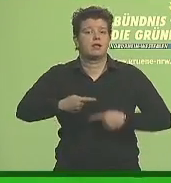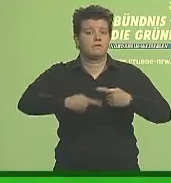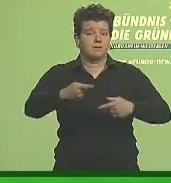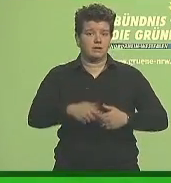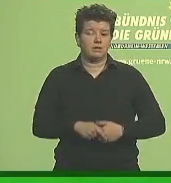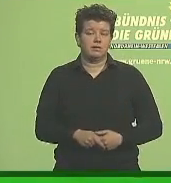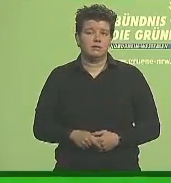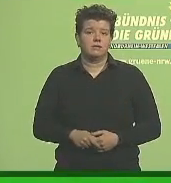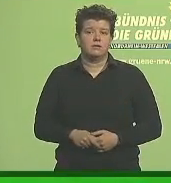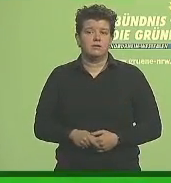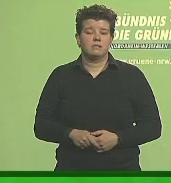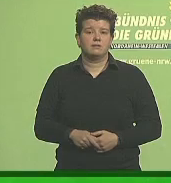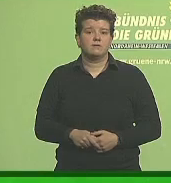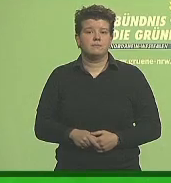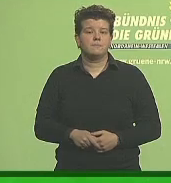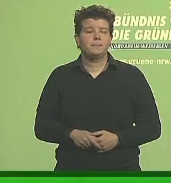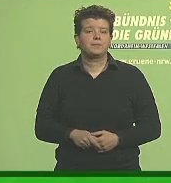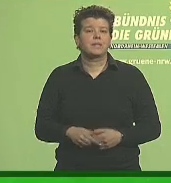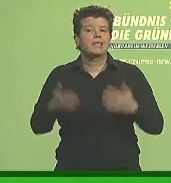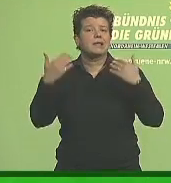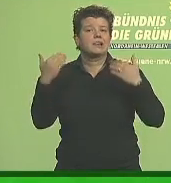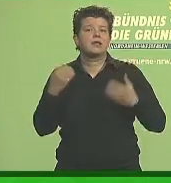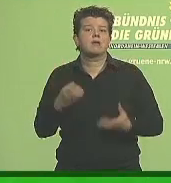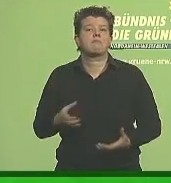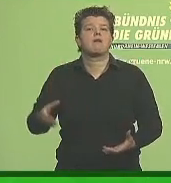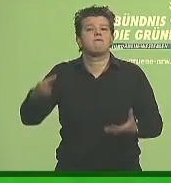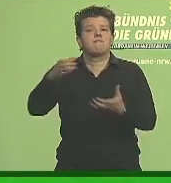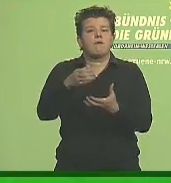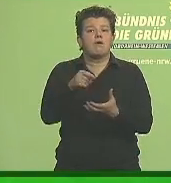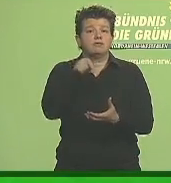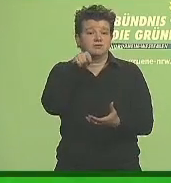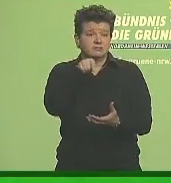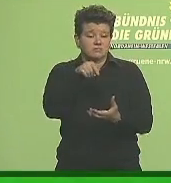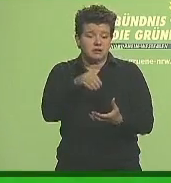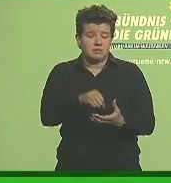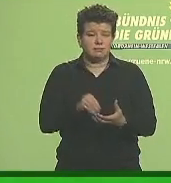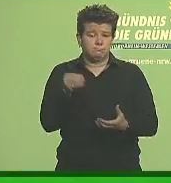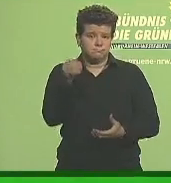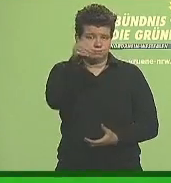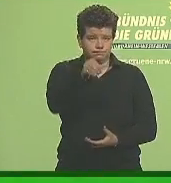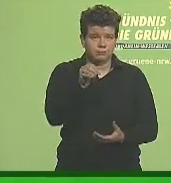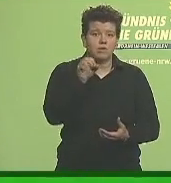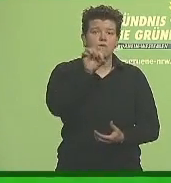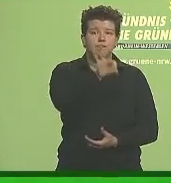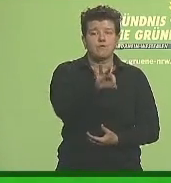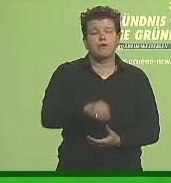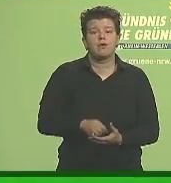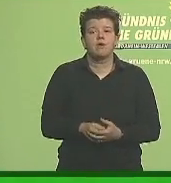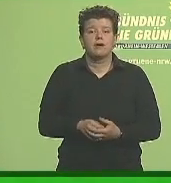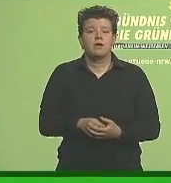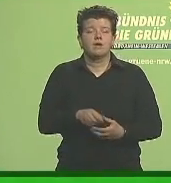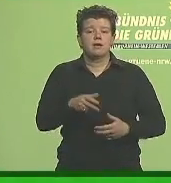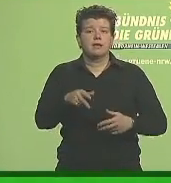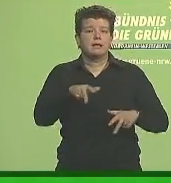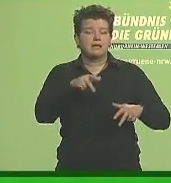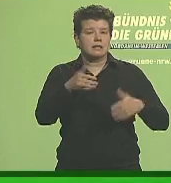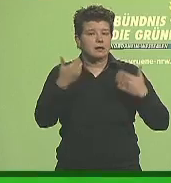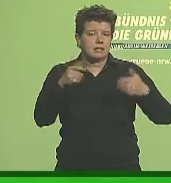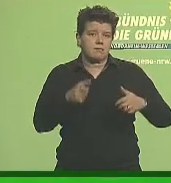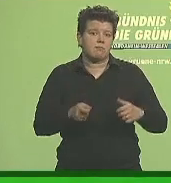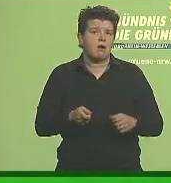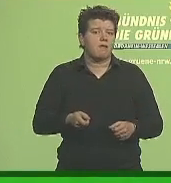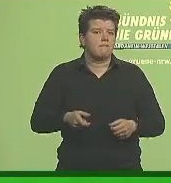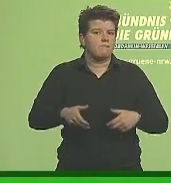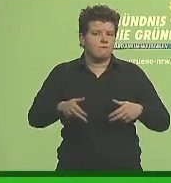Energie- und Klimafonds, wollte der Kohlekraftwerke finanzieren. Das ist Gott sei Dank verhindert worden. Und das ist ein Erfolg, auf den wir stolz sein können,